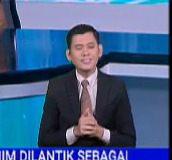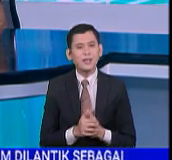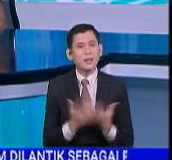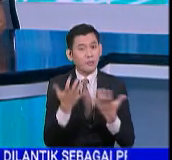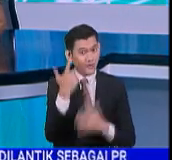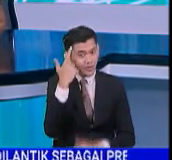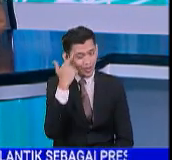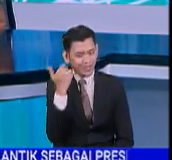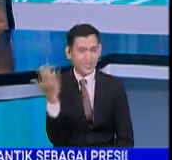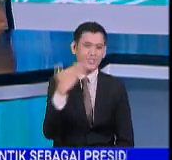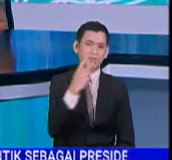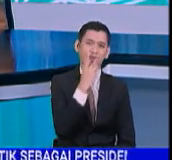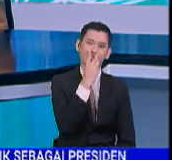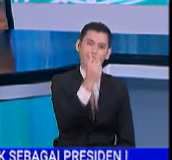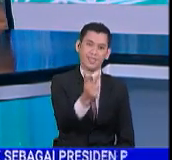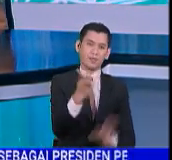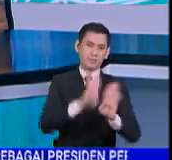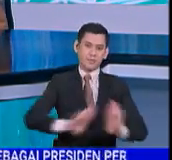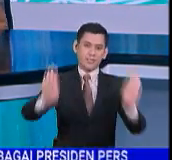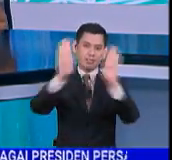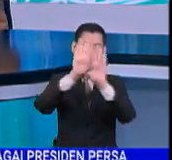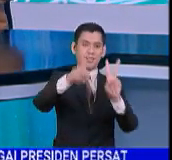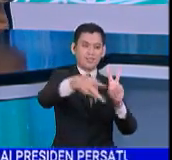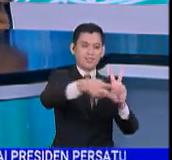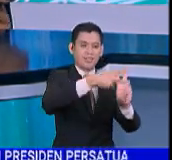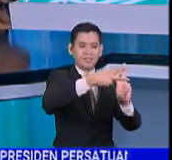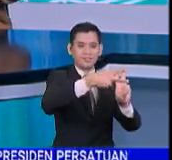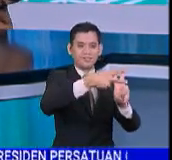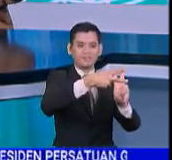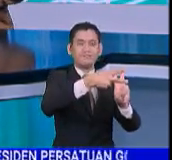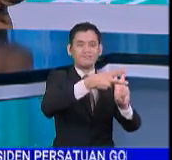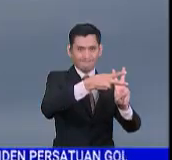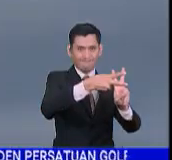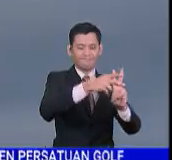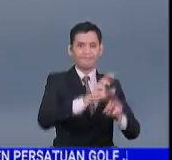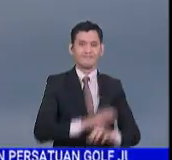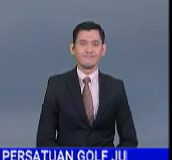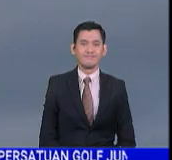nak tahu? Jom kita saksikan segmen hashtag. Saksikan.